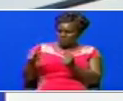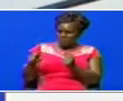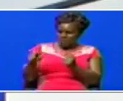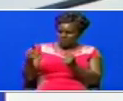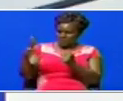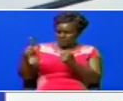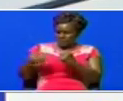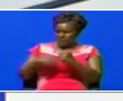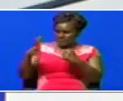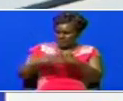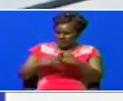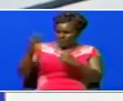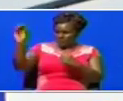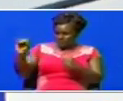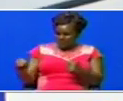14.69%.